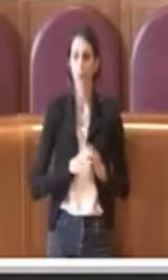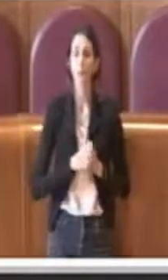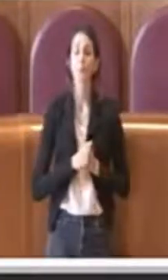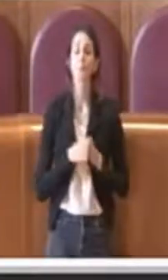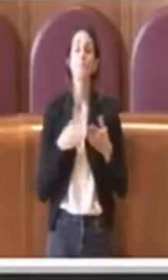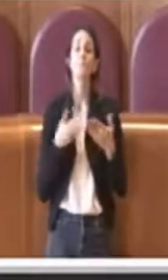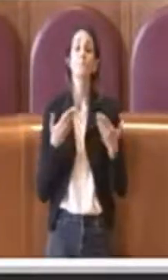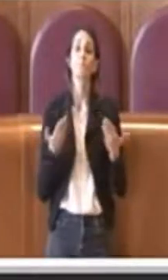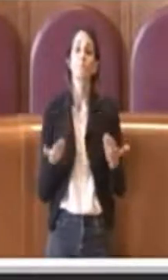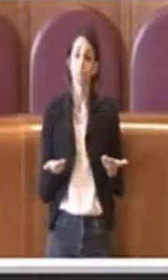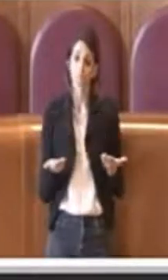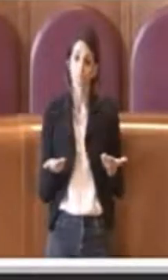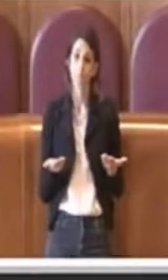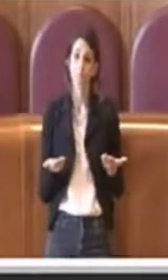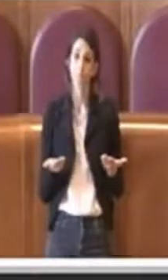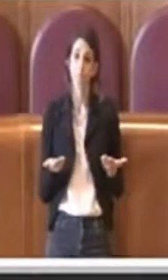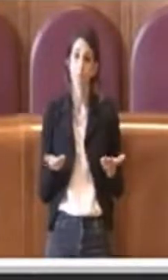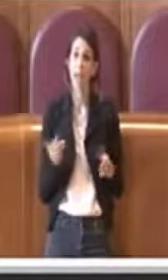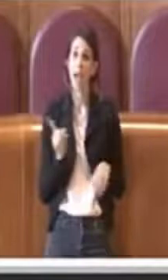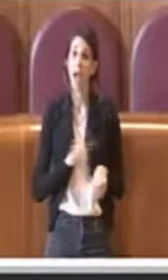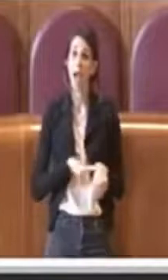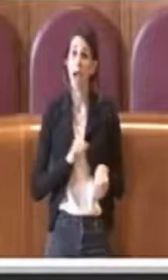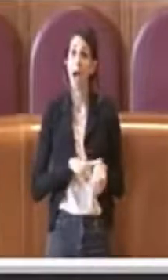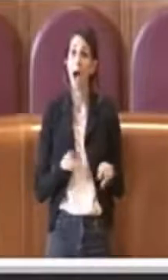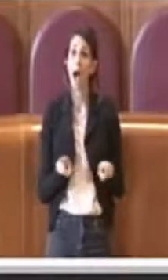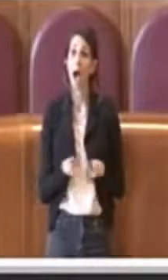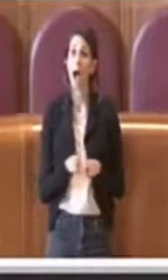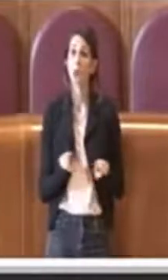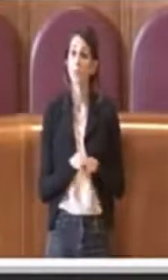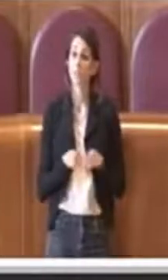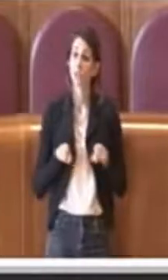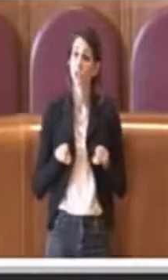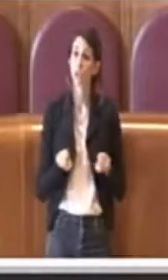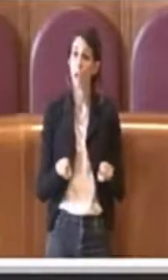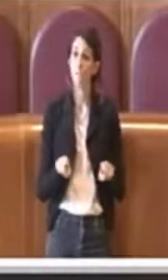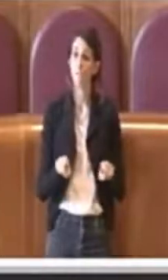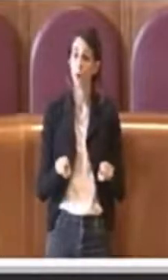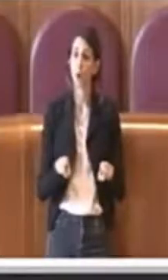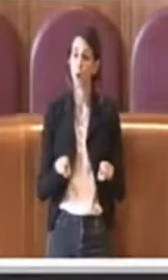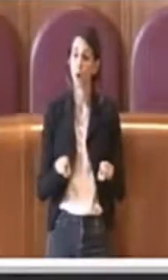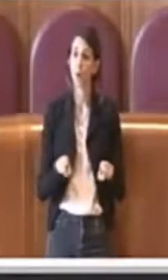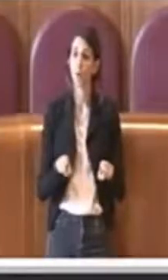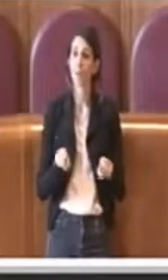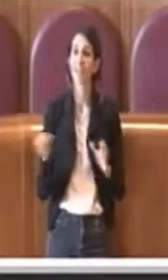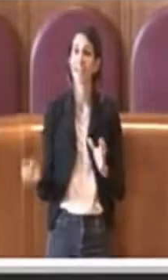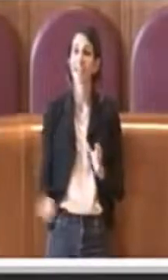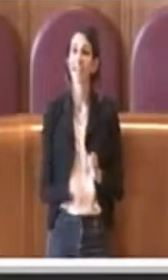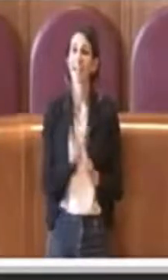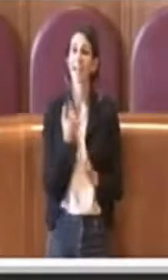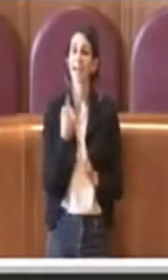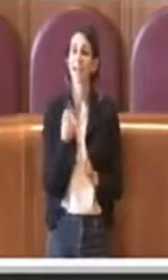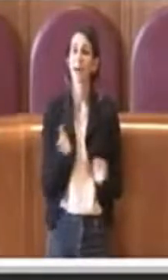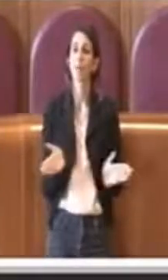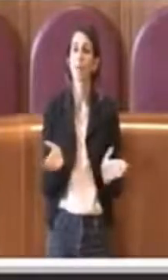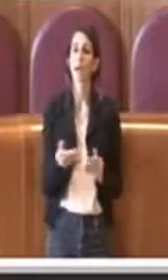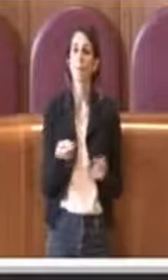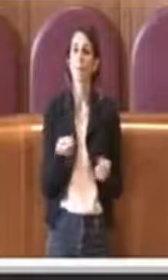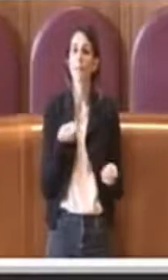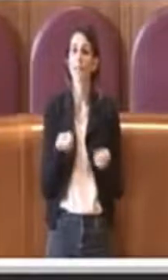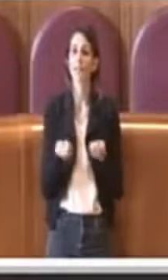stato effettuato una stata realizzata una cabina di regia a cui hanno partecipato